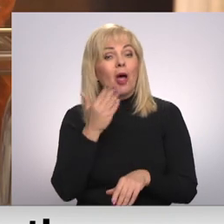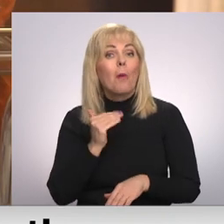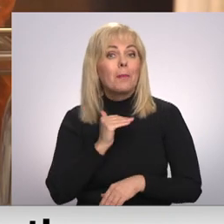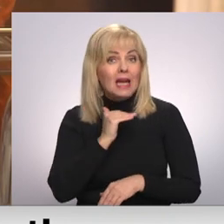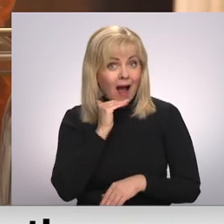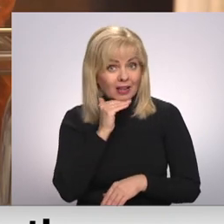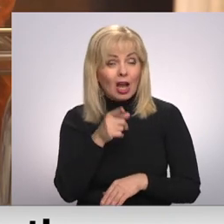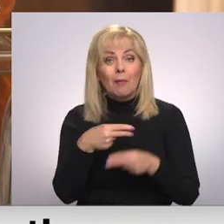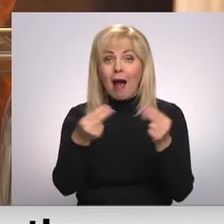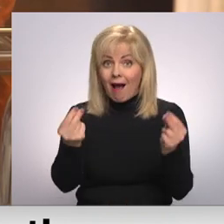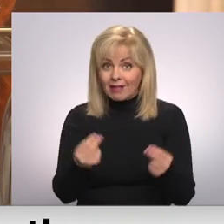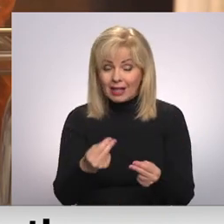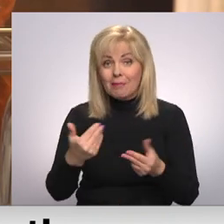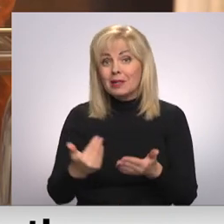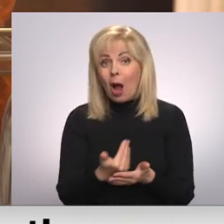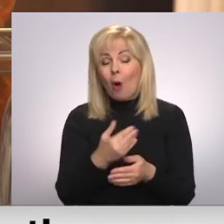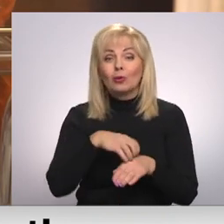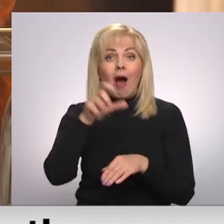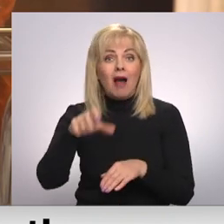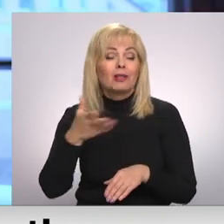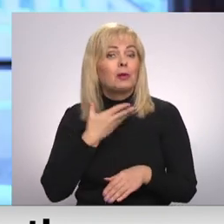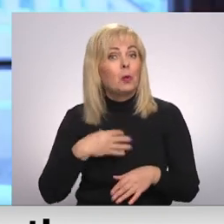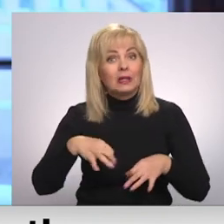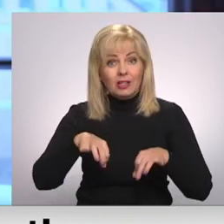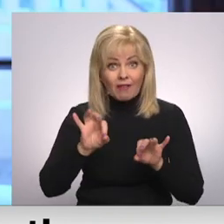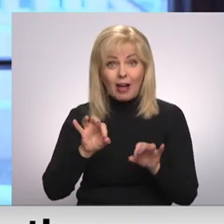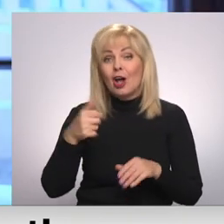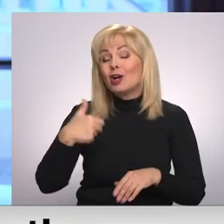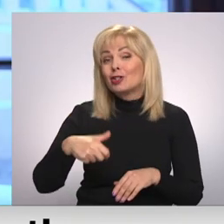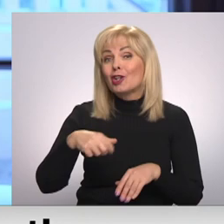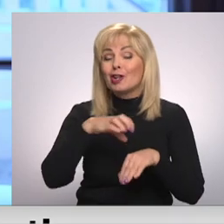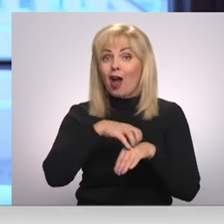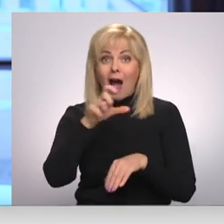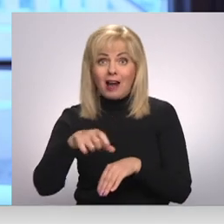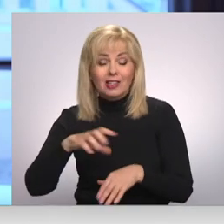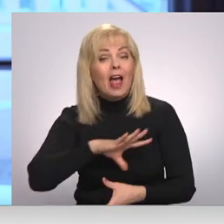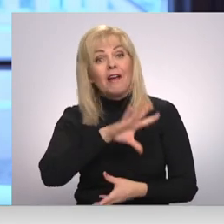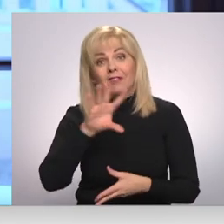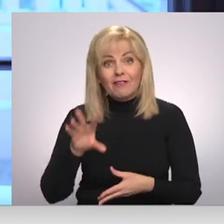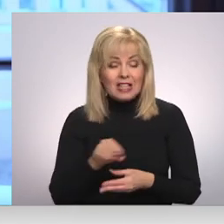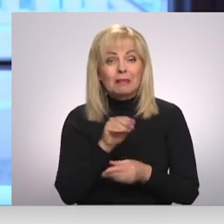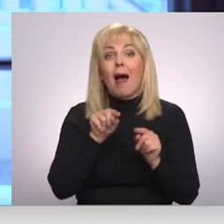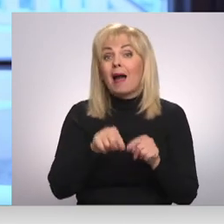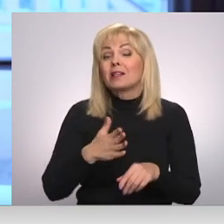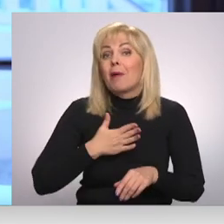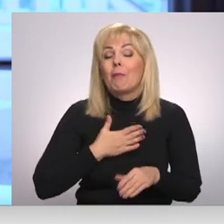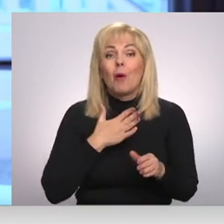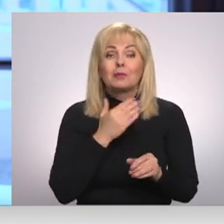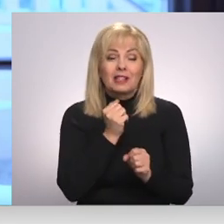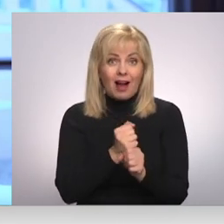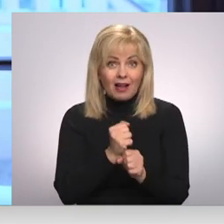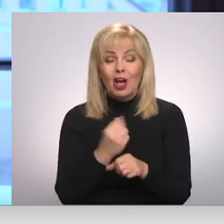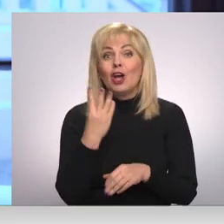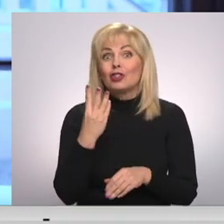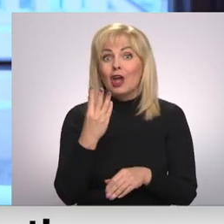pietiekami, un līgums ar jaunajiem ārstiem ir nozīmīgs. Ja 60 dakteri mums vispār ir, kas pie mums strādā, tad 4 gabali tas